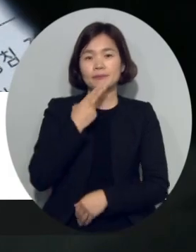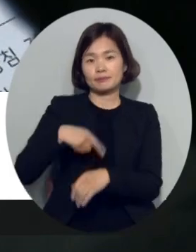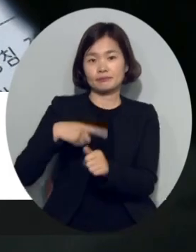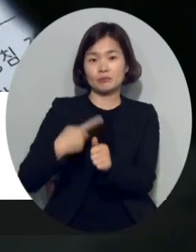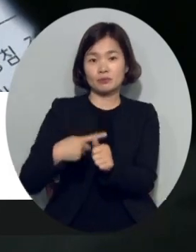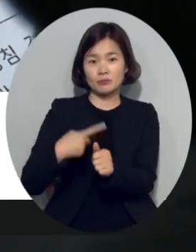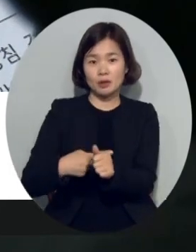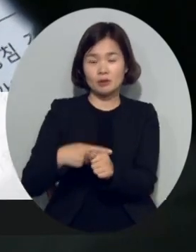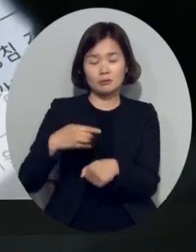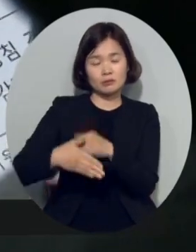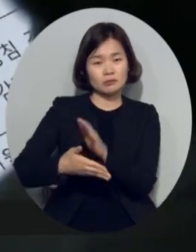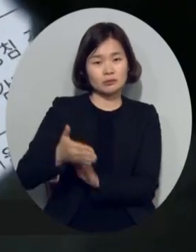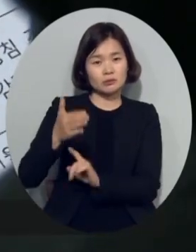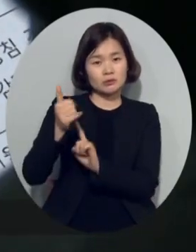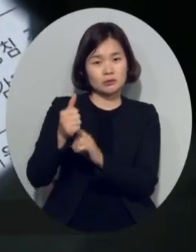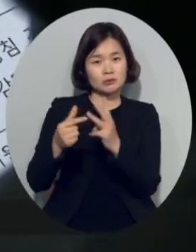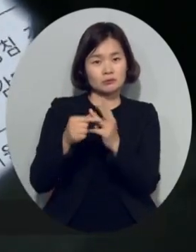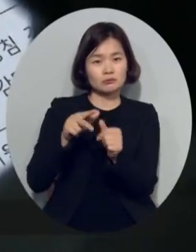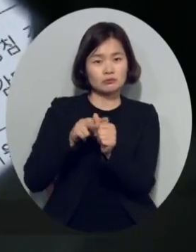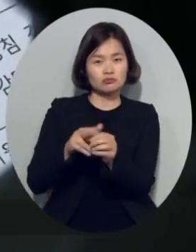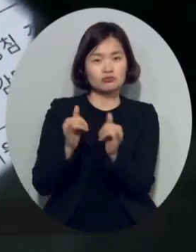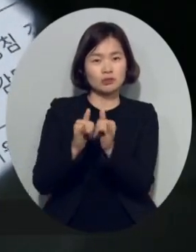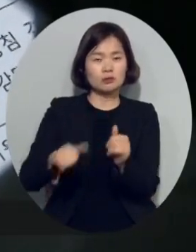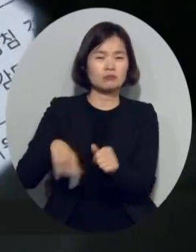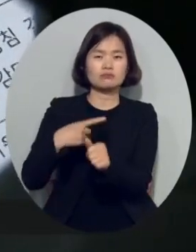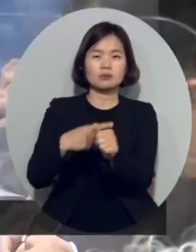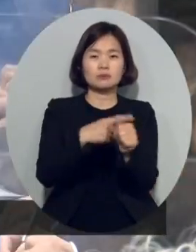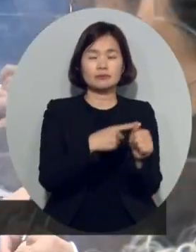등 권 시장의 3선 도전에 비판이 잇따랐습니다